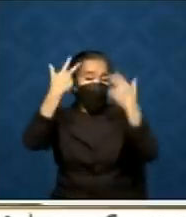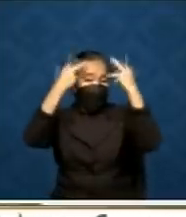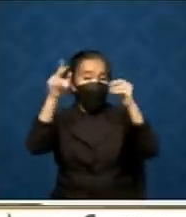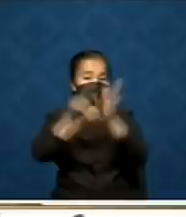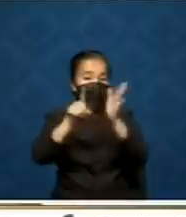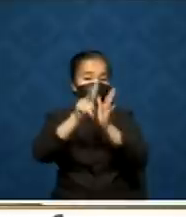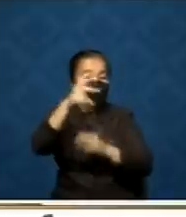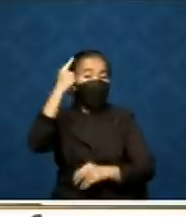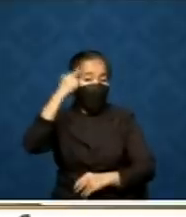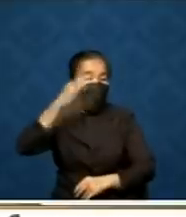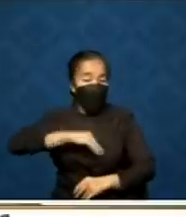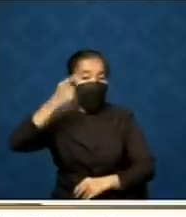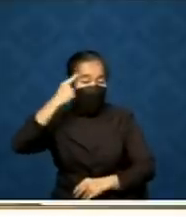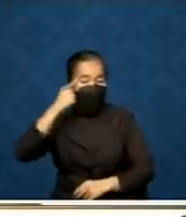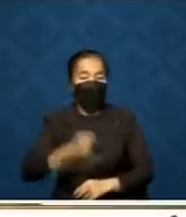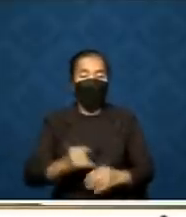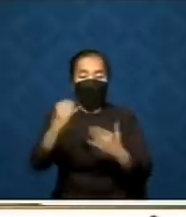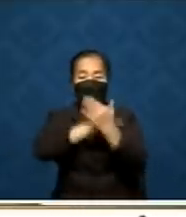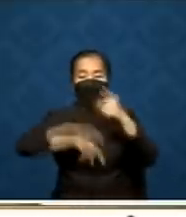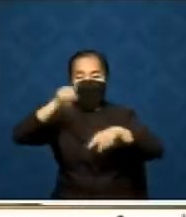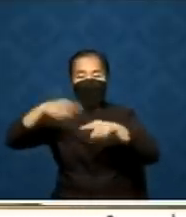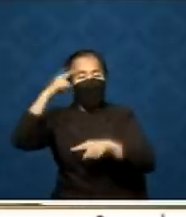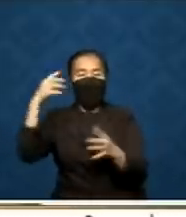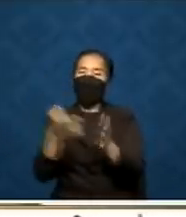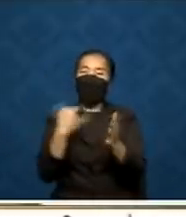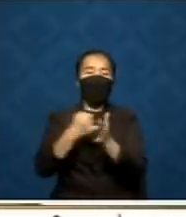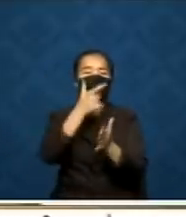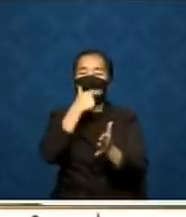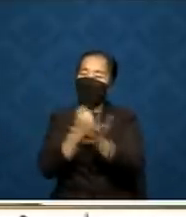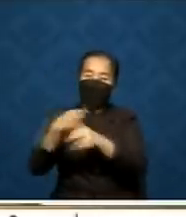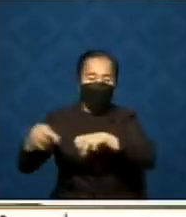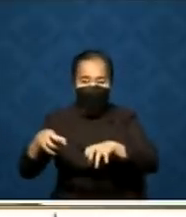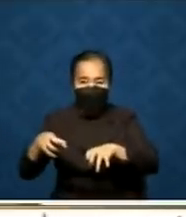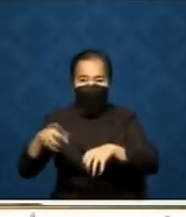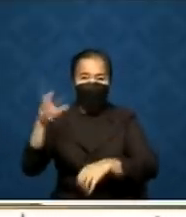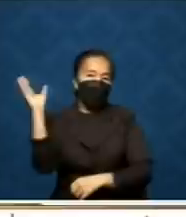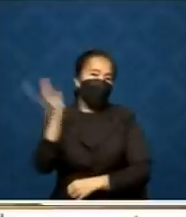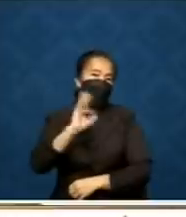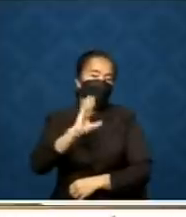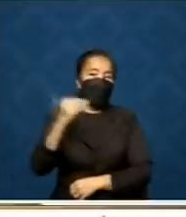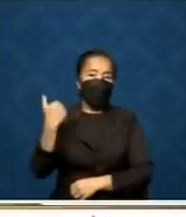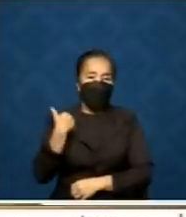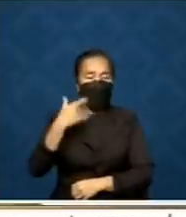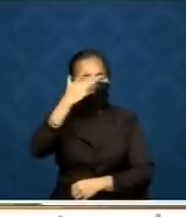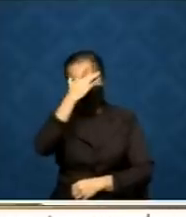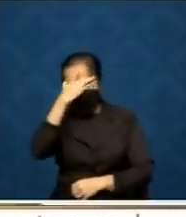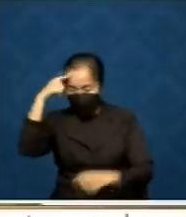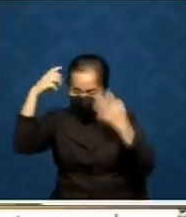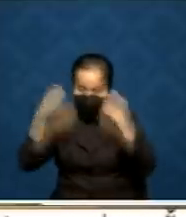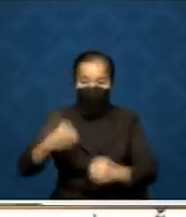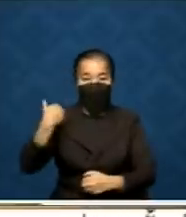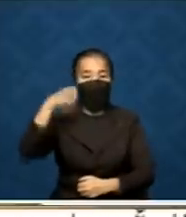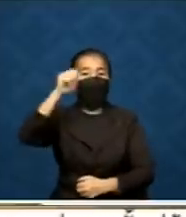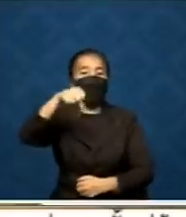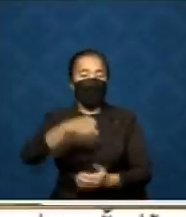ดีอีกบางจังหวะท่านคิดว่าบริหารโน้ได้ง่ายเลยบางวิกฤตหนี้ท่านปวดหัวเหมือนกันแต่